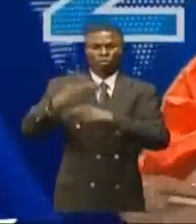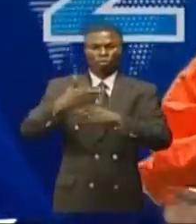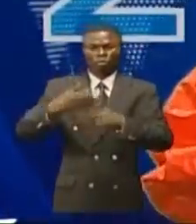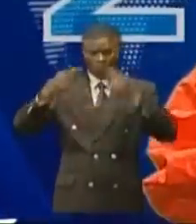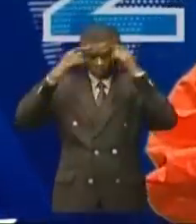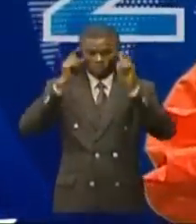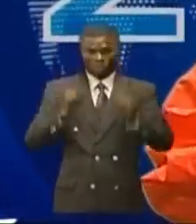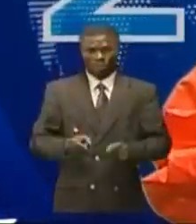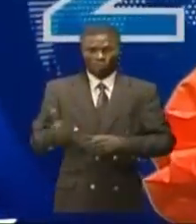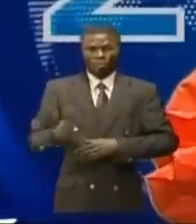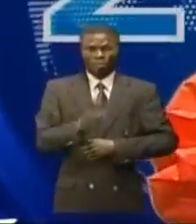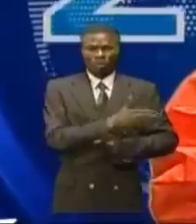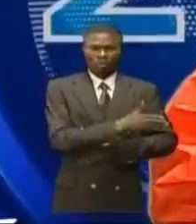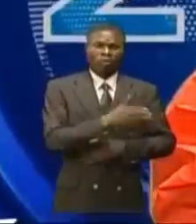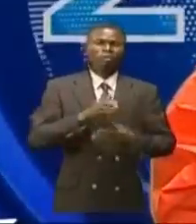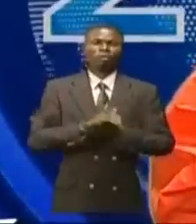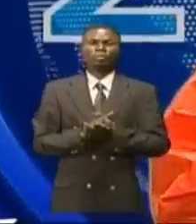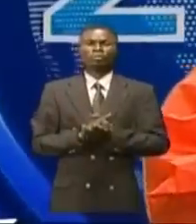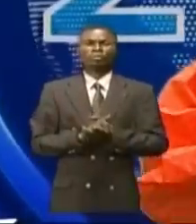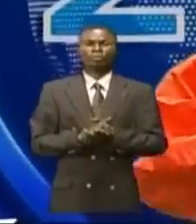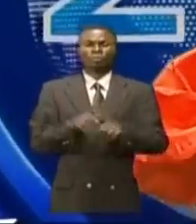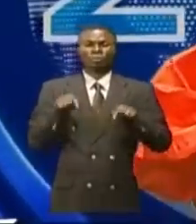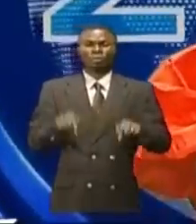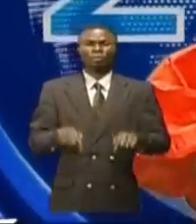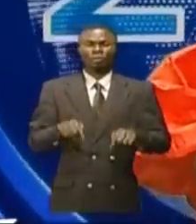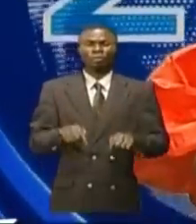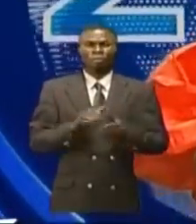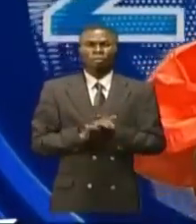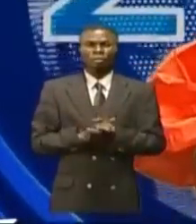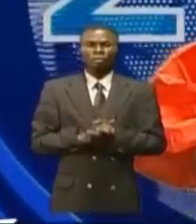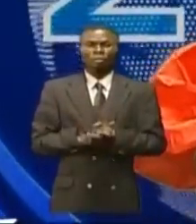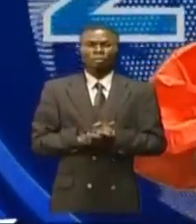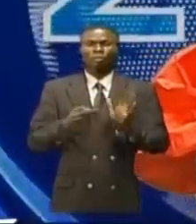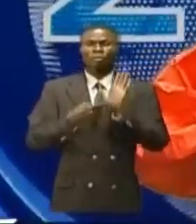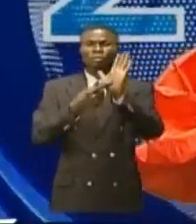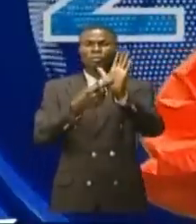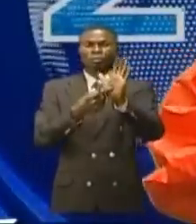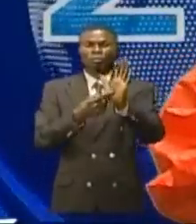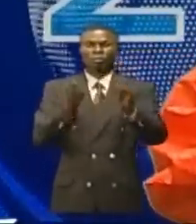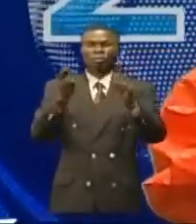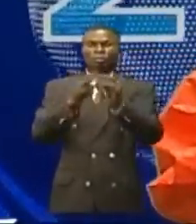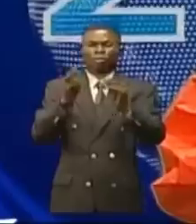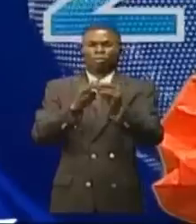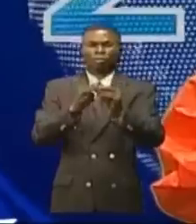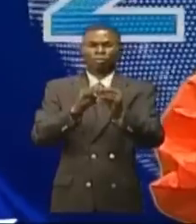de cassation. Nous sommes maintenant en mesure de vous proposer